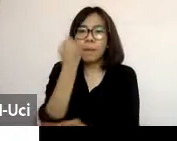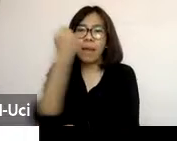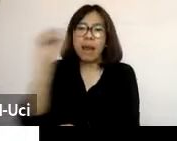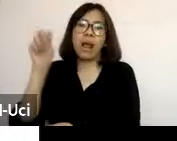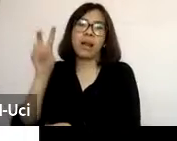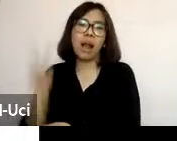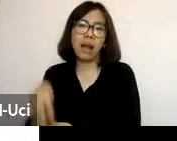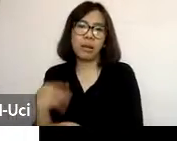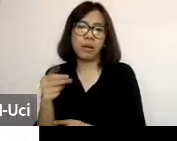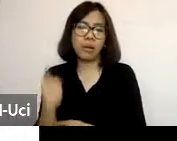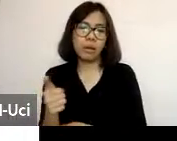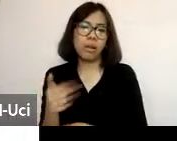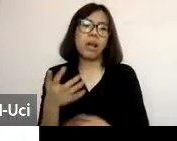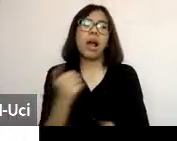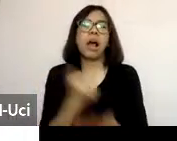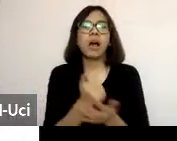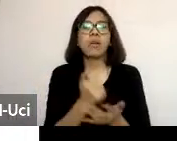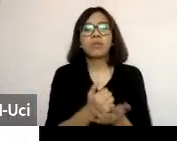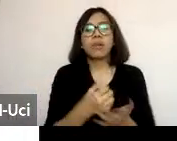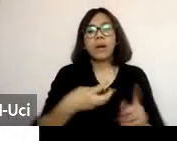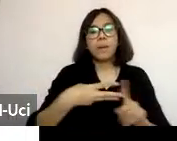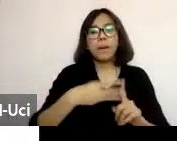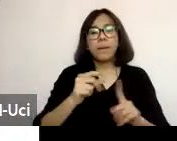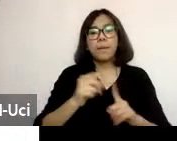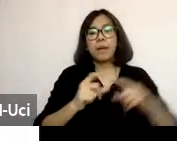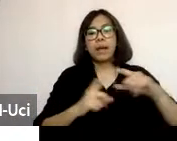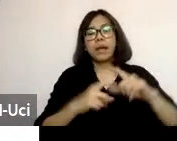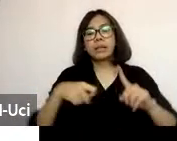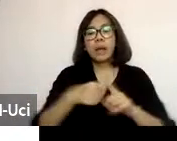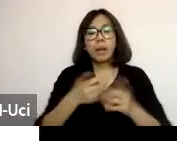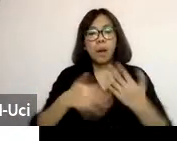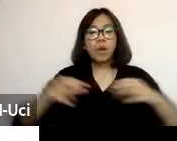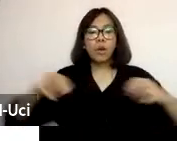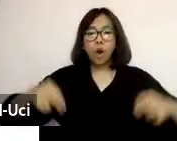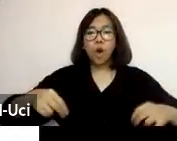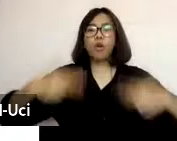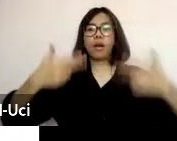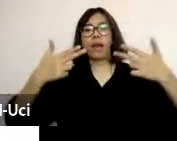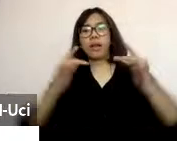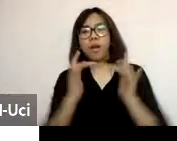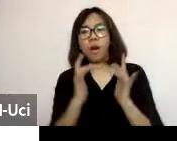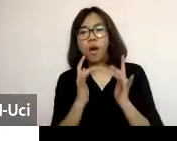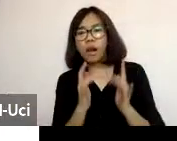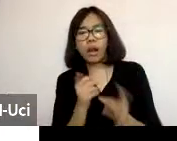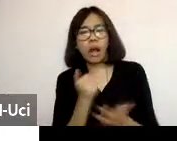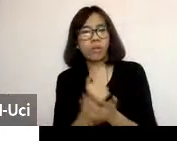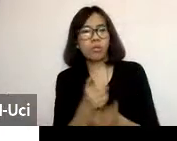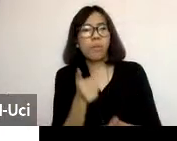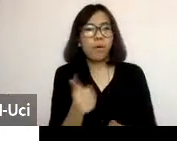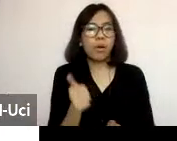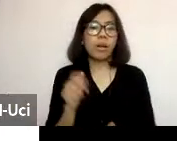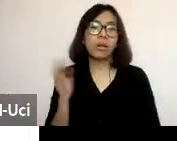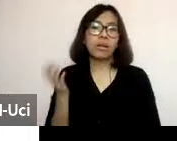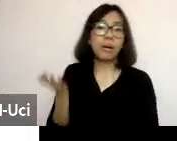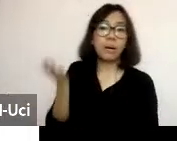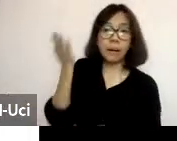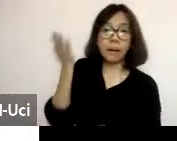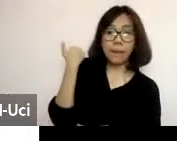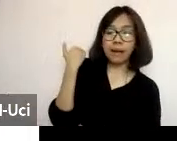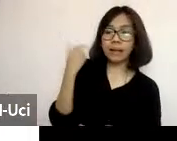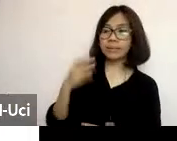bpsk berwajah virtual kemarin dalam banyak jadi Undanglah profil Nadya